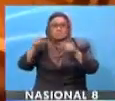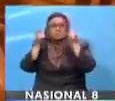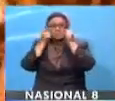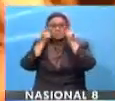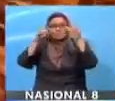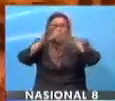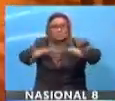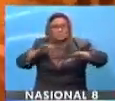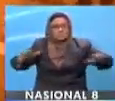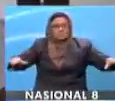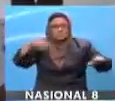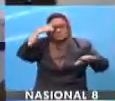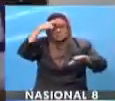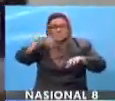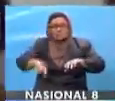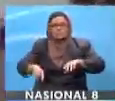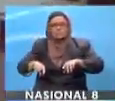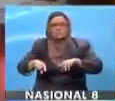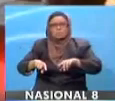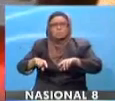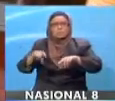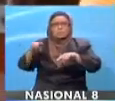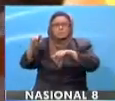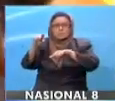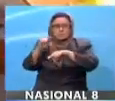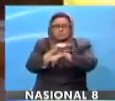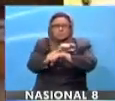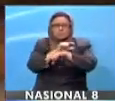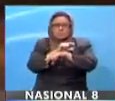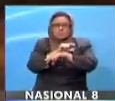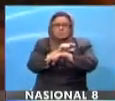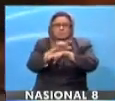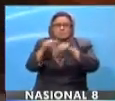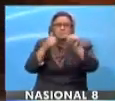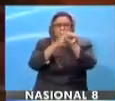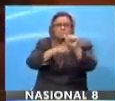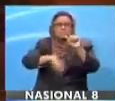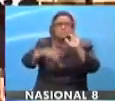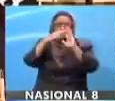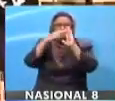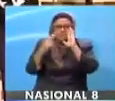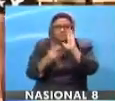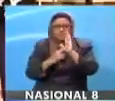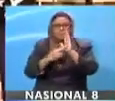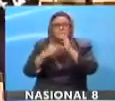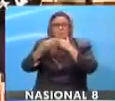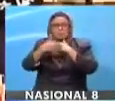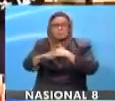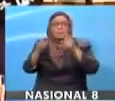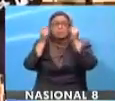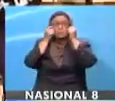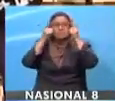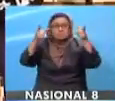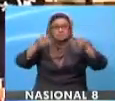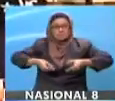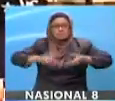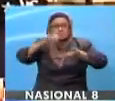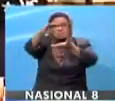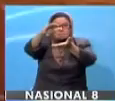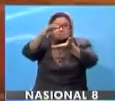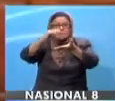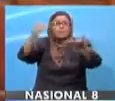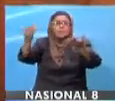supaya mematuhi peraturan undang. Selepas kita memberikan kesadaran, baru kita akan lancarkan untuk